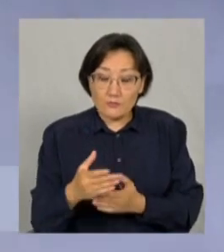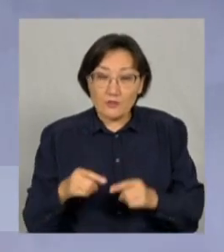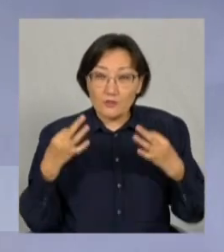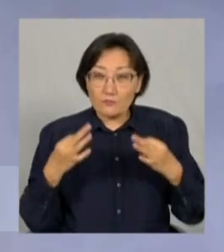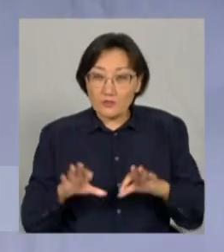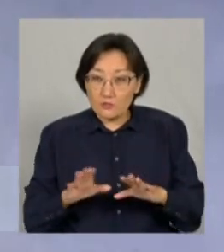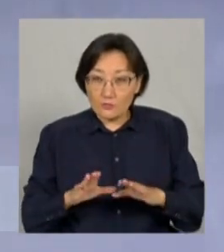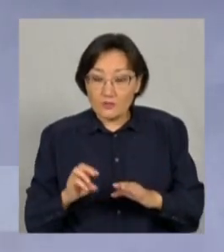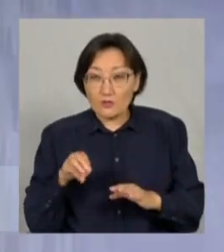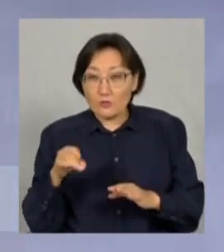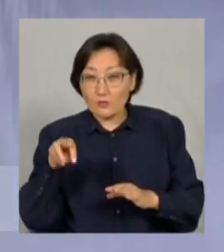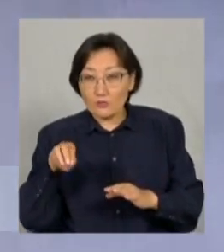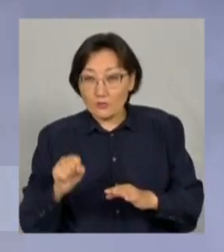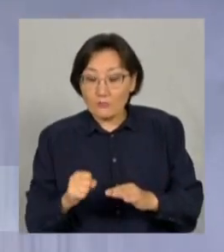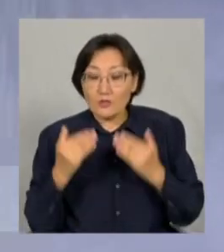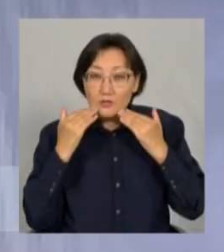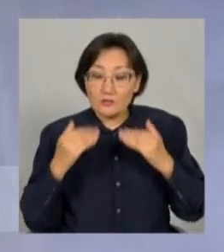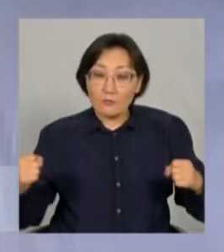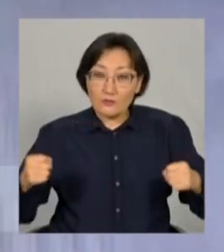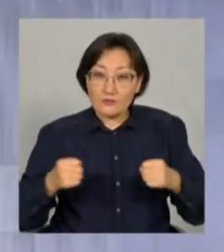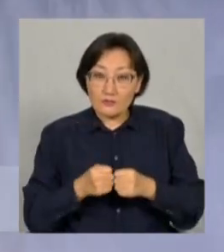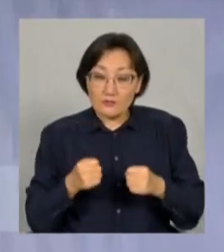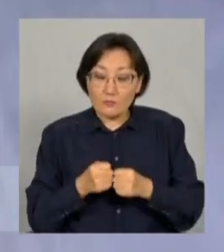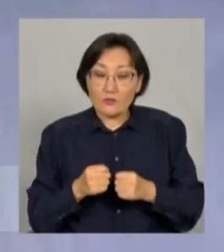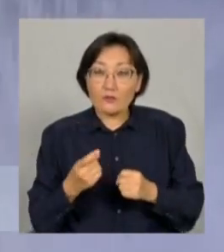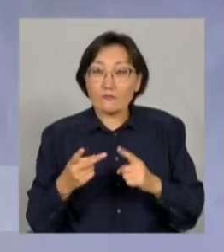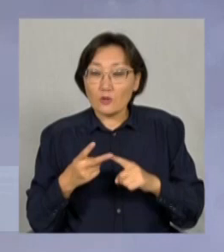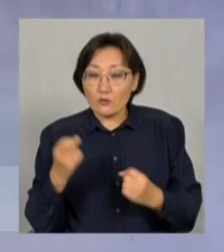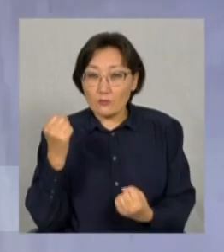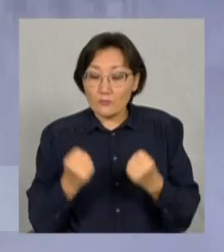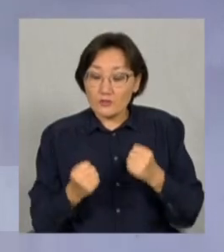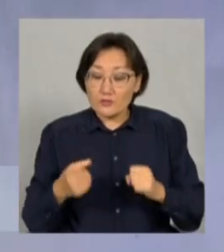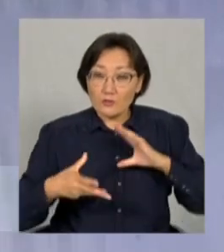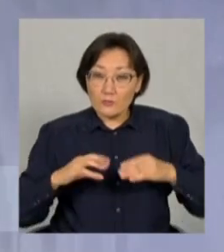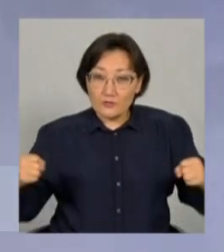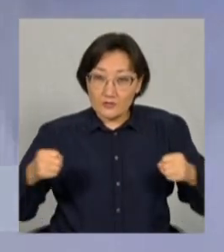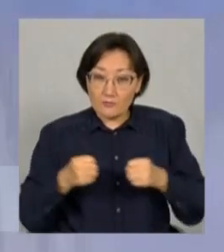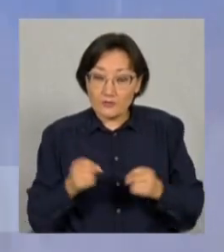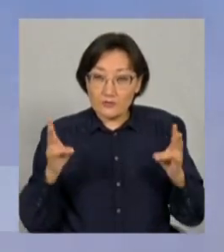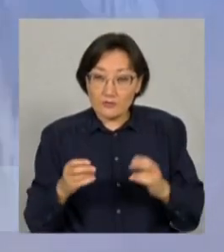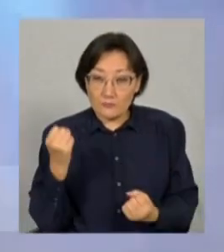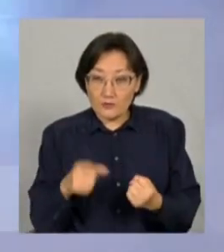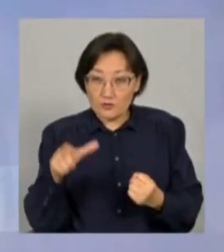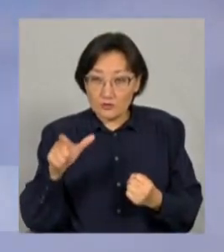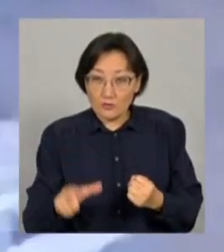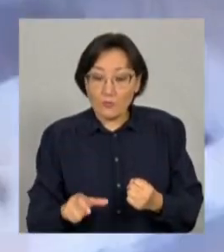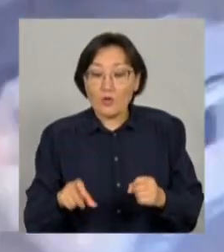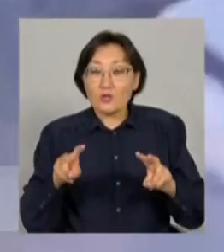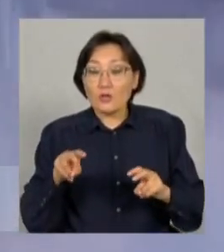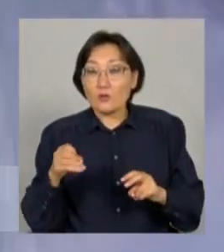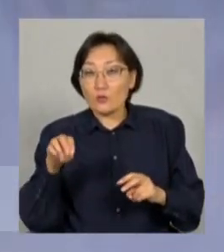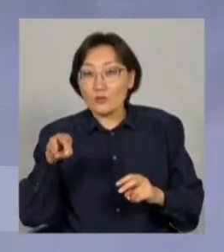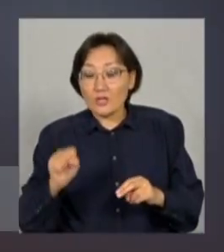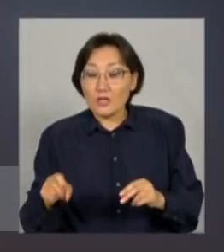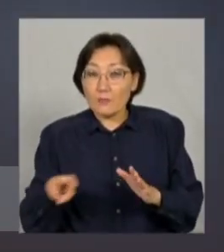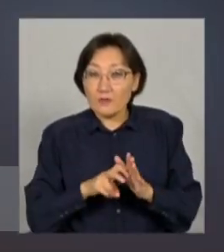уступил Toyota Camry, после чего последний столкнулся с Volkswagen Golf. В результате происшествия пострадали водитель авто марки Toyota